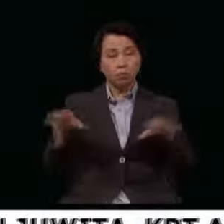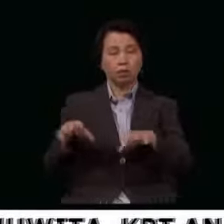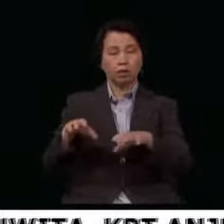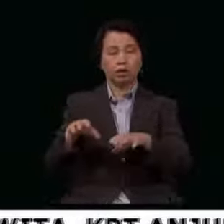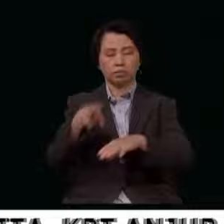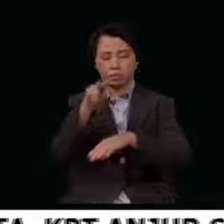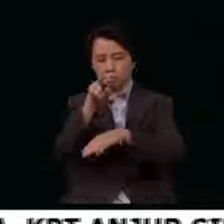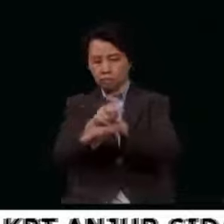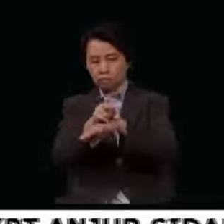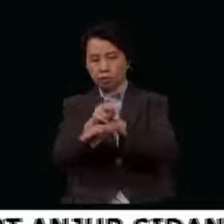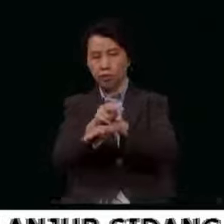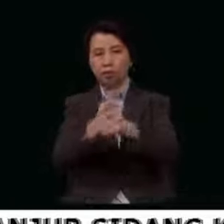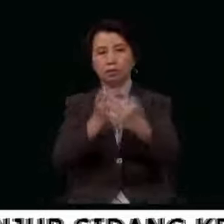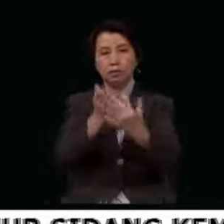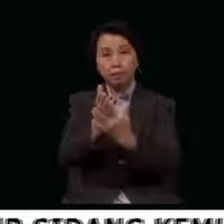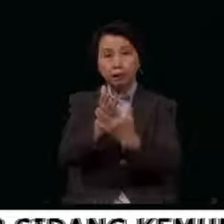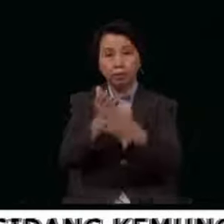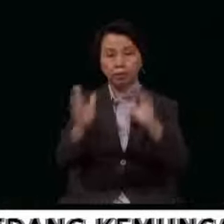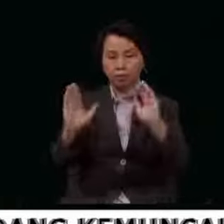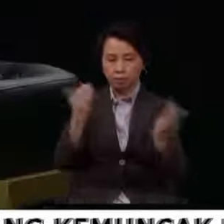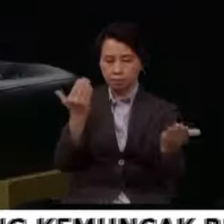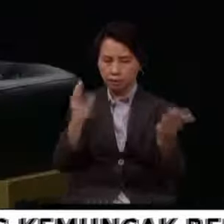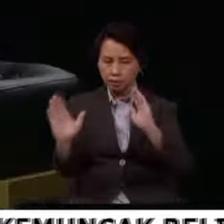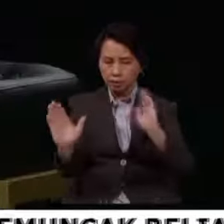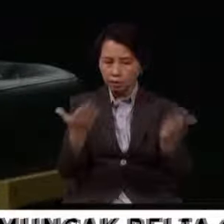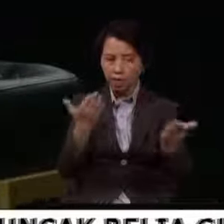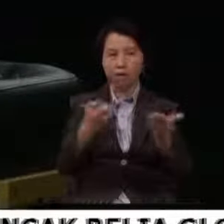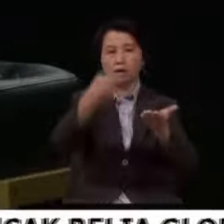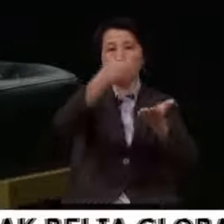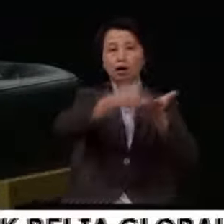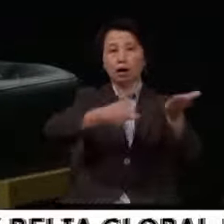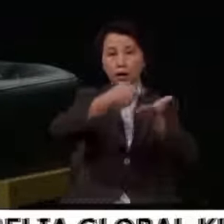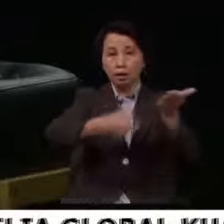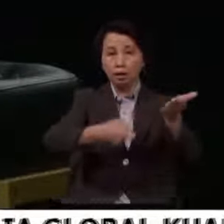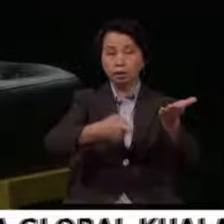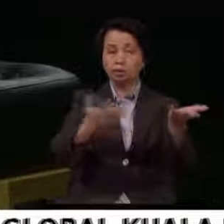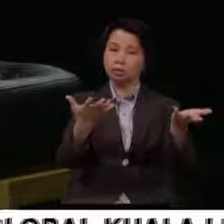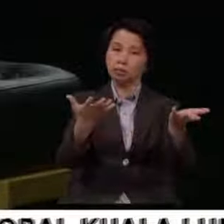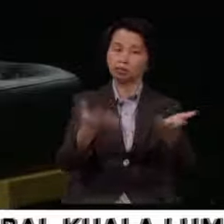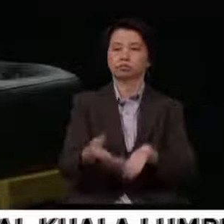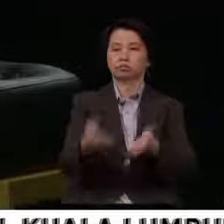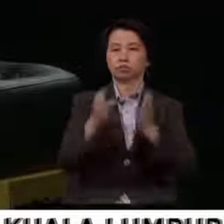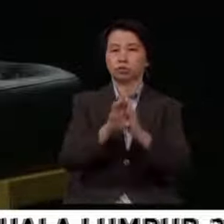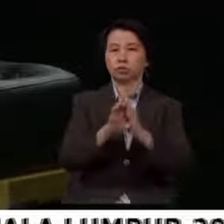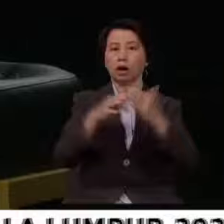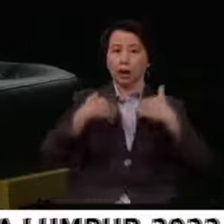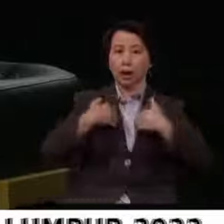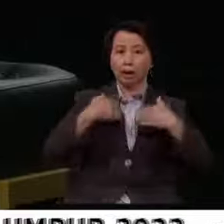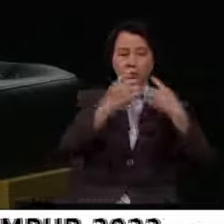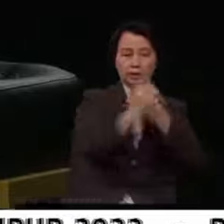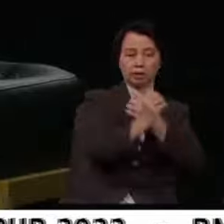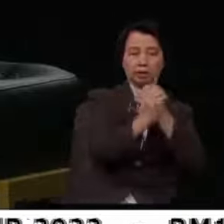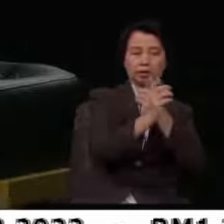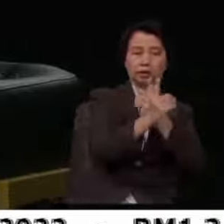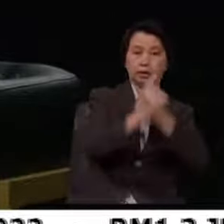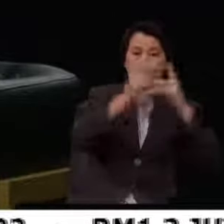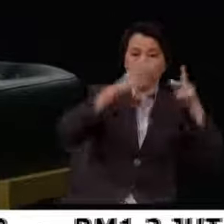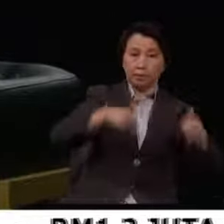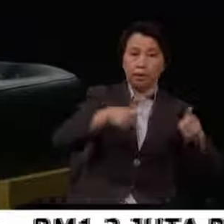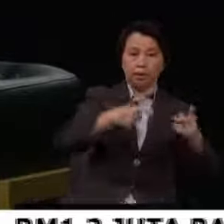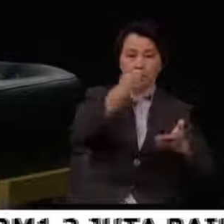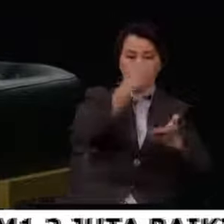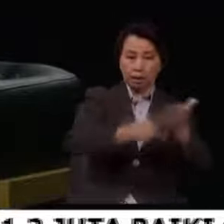kita Panggil dan melalui program ini ada itu dikutip setiap hari di sekitar